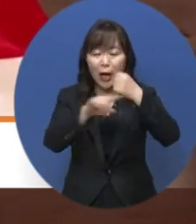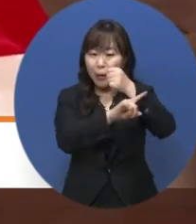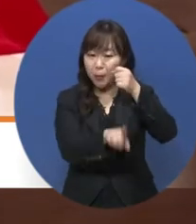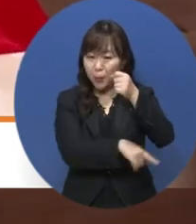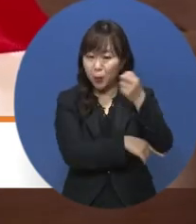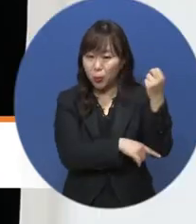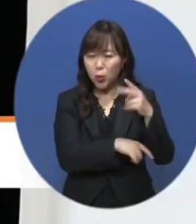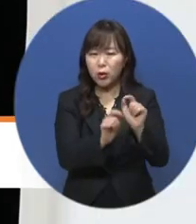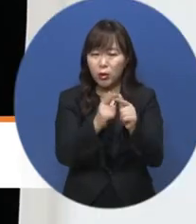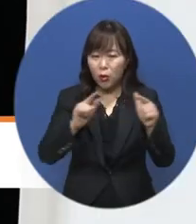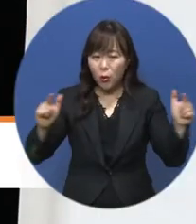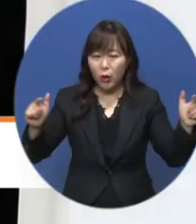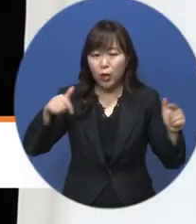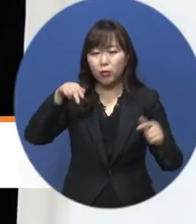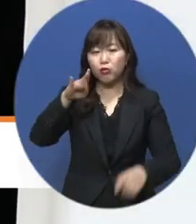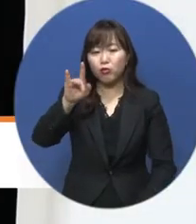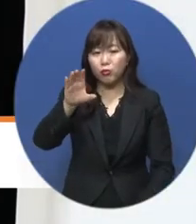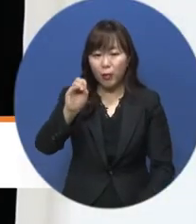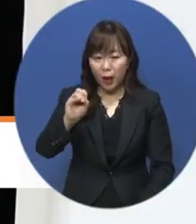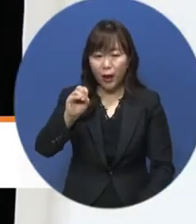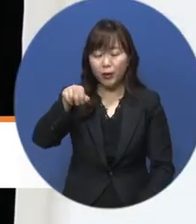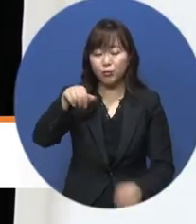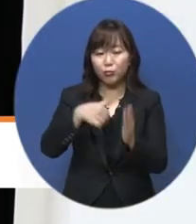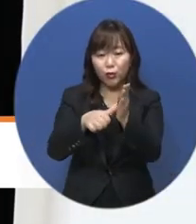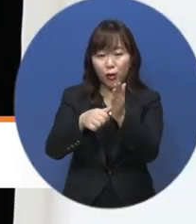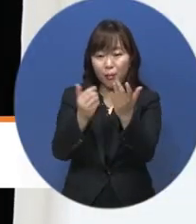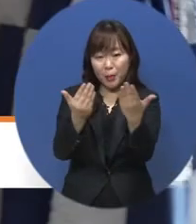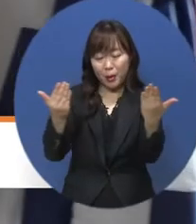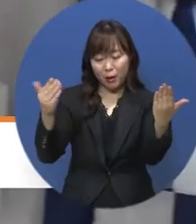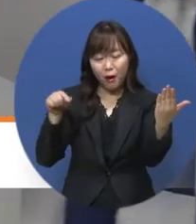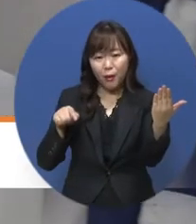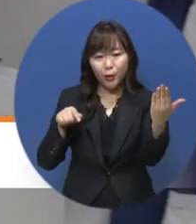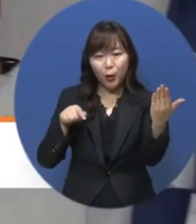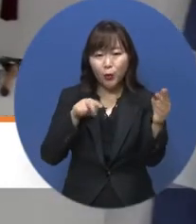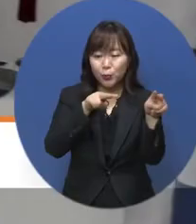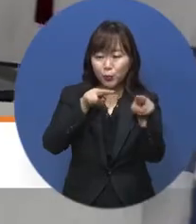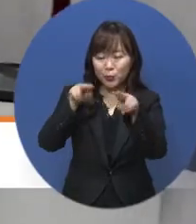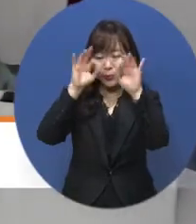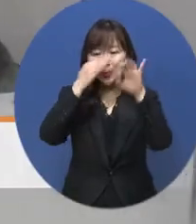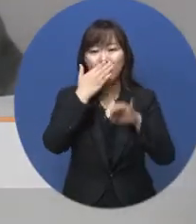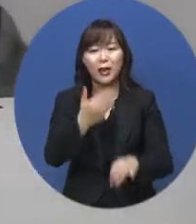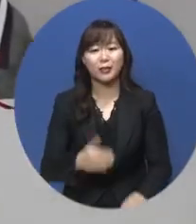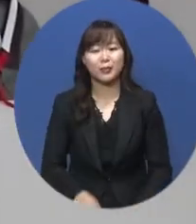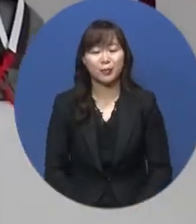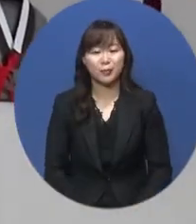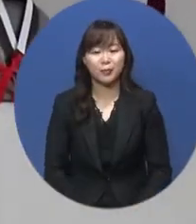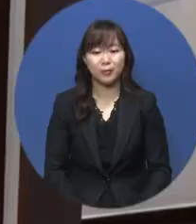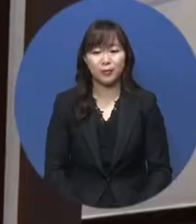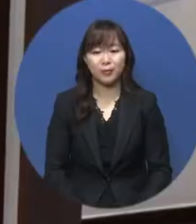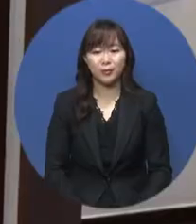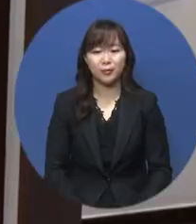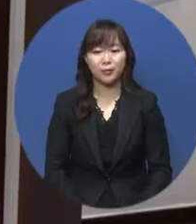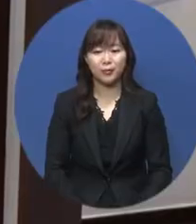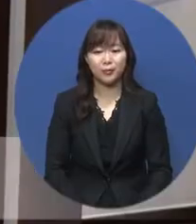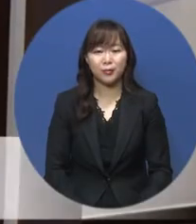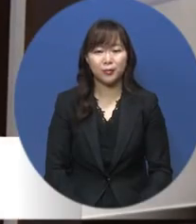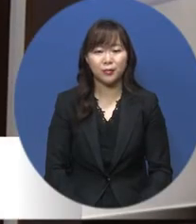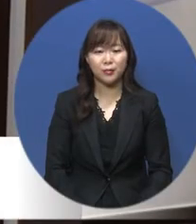함께 다양한 규방 소품이 전시돼 관람객들의 눈길을 사로잡고 있습니다.